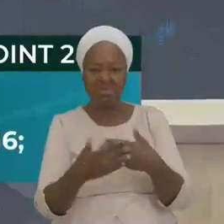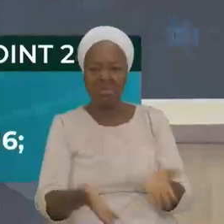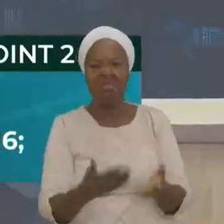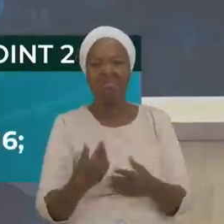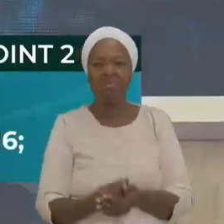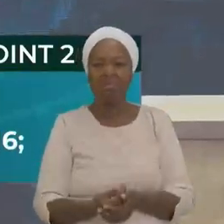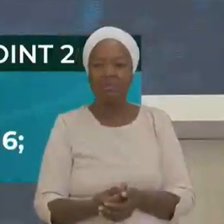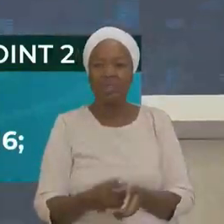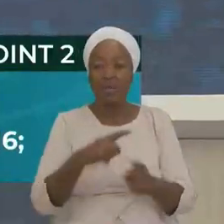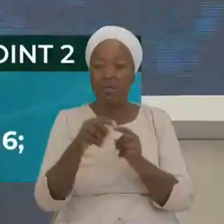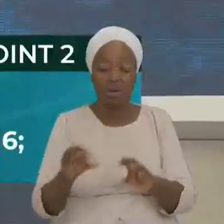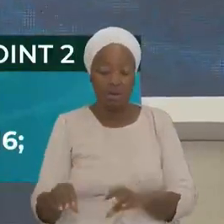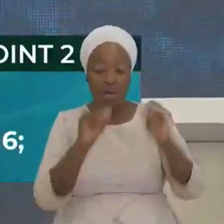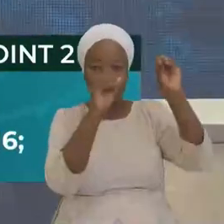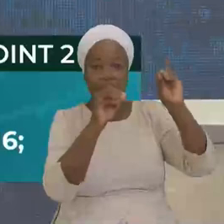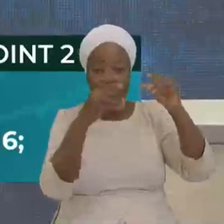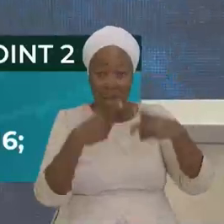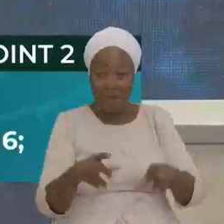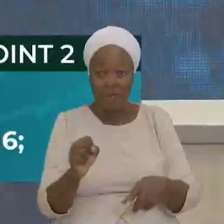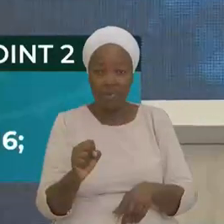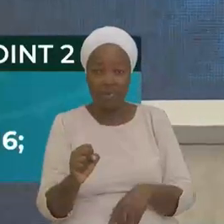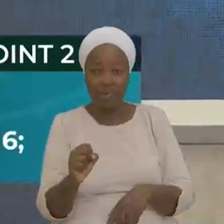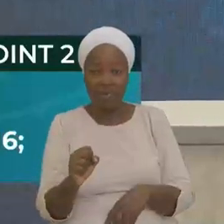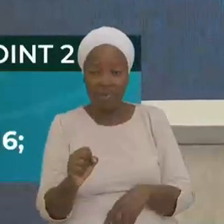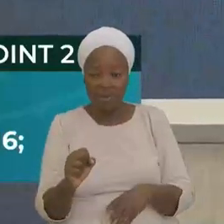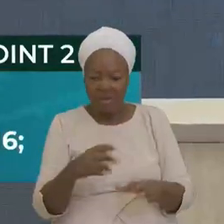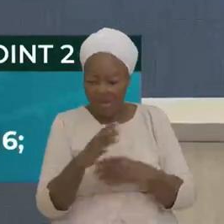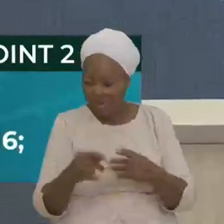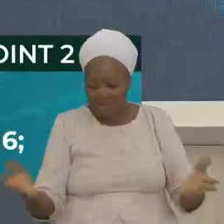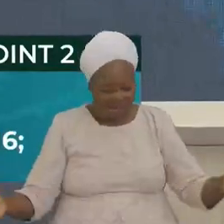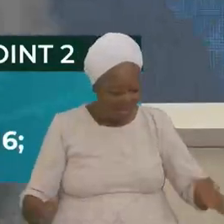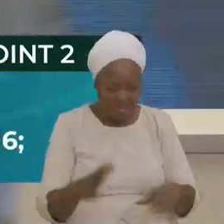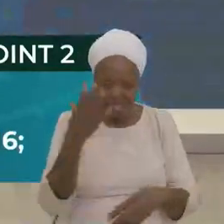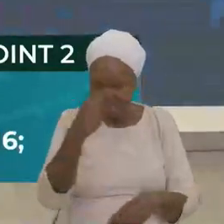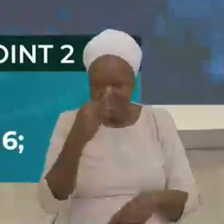Ces bâtiments-là, nous allons les laisser derrière. Quand l'enlèvement aura lieu,